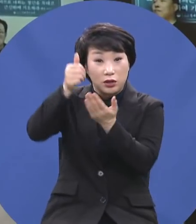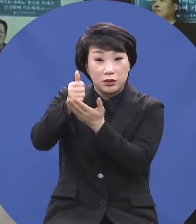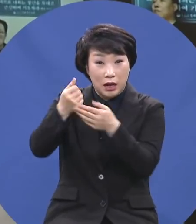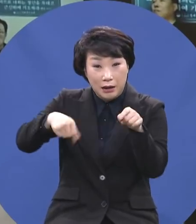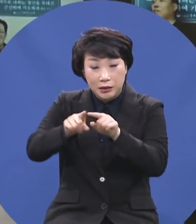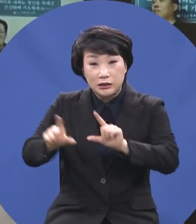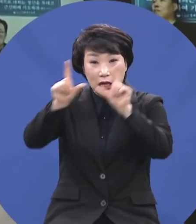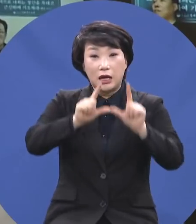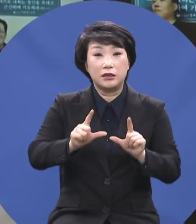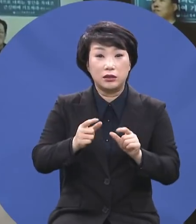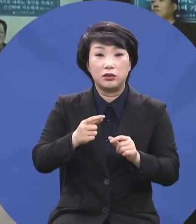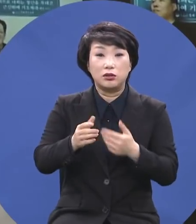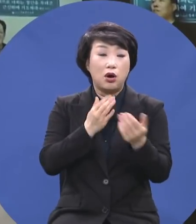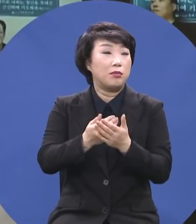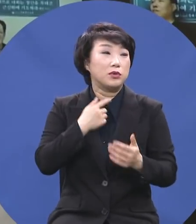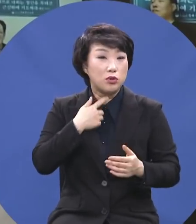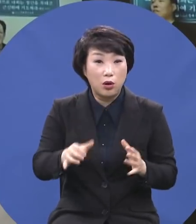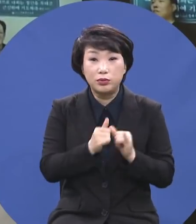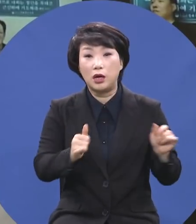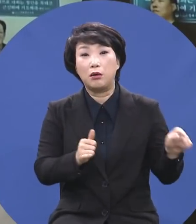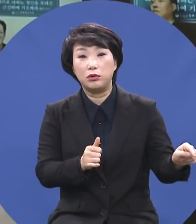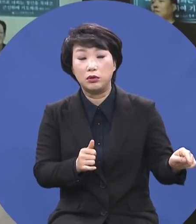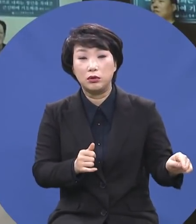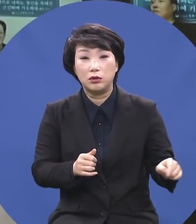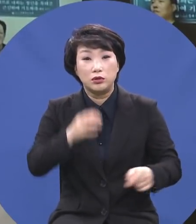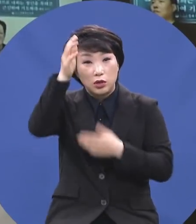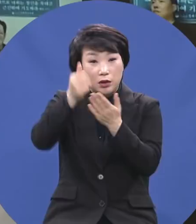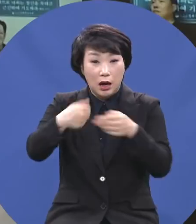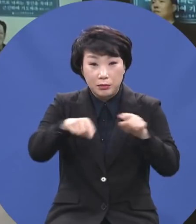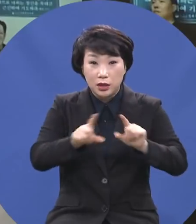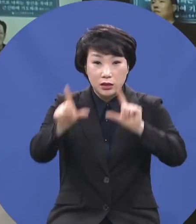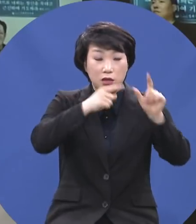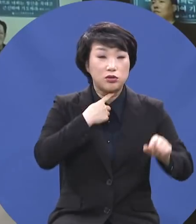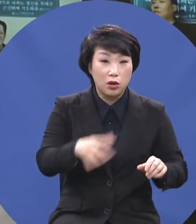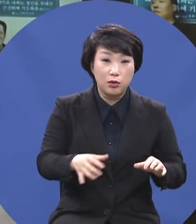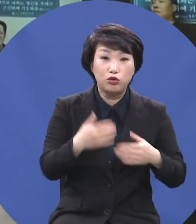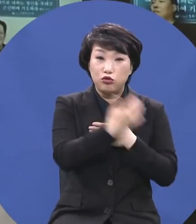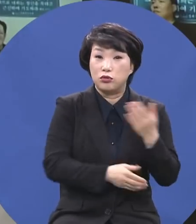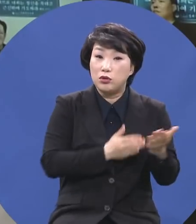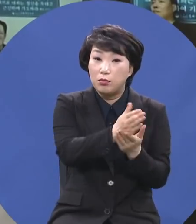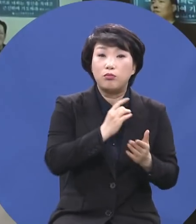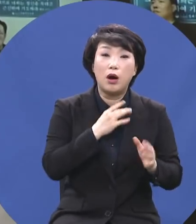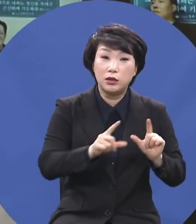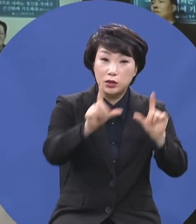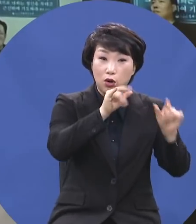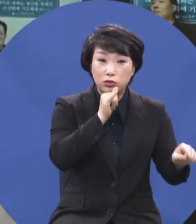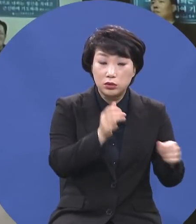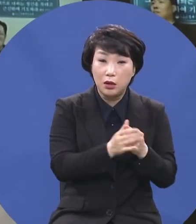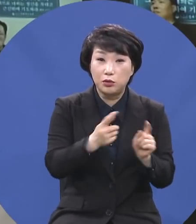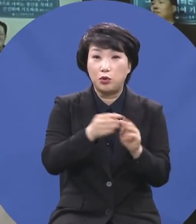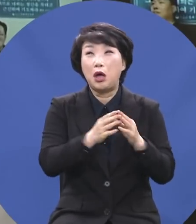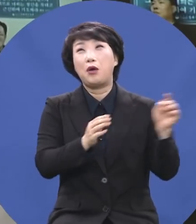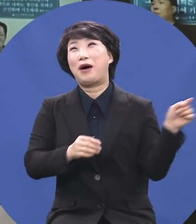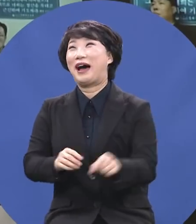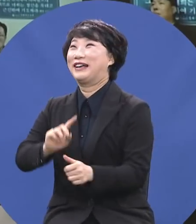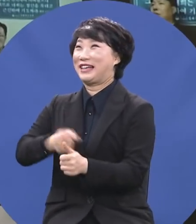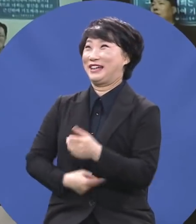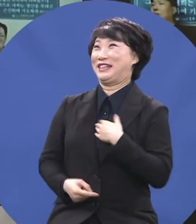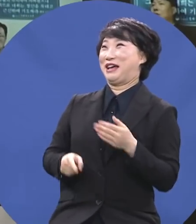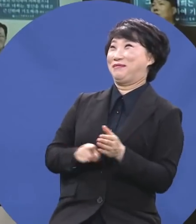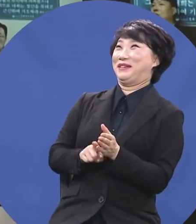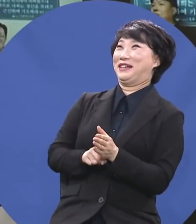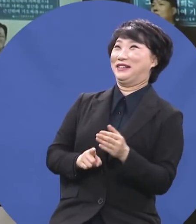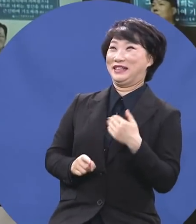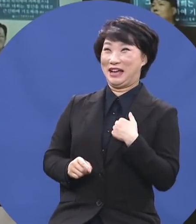경험이 없는 사람은 성령으로 살아본 경험이 없고 육으로만 살았기 때문에 그냥 교회에 나오면 나는